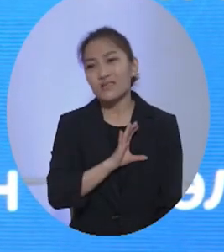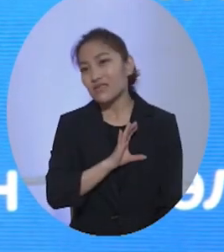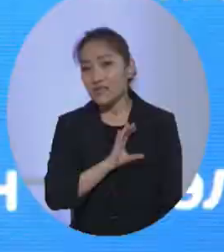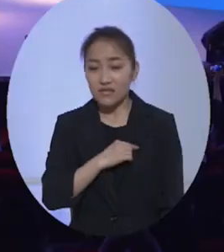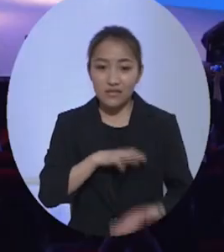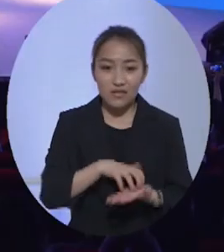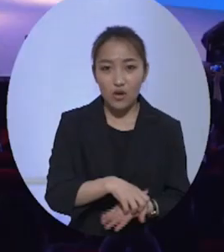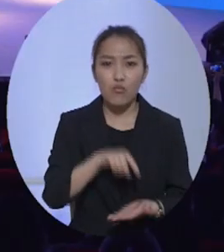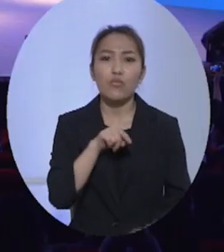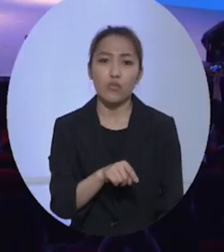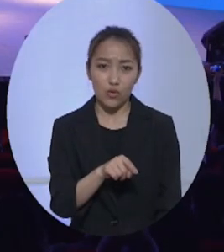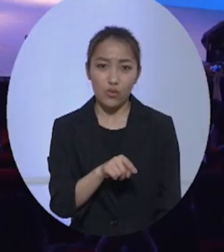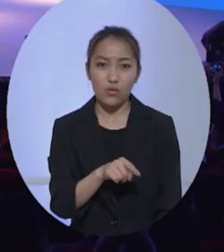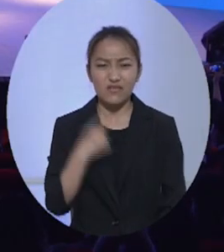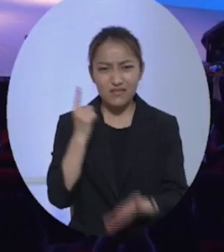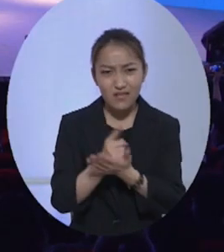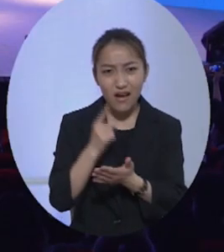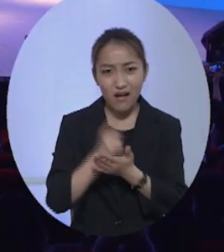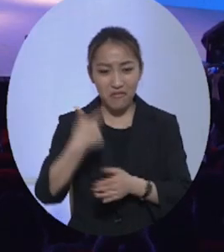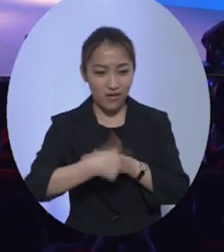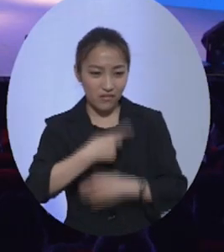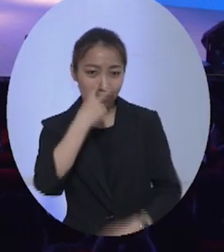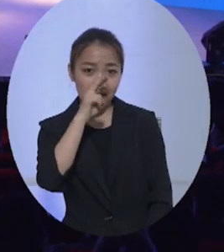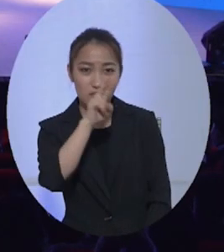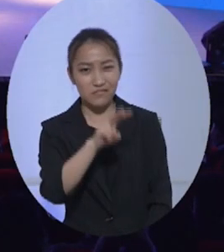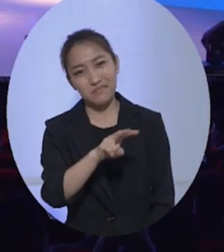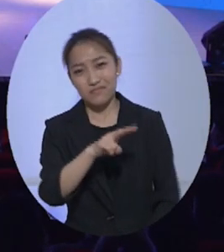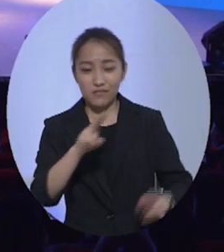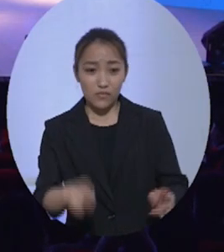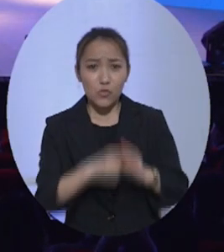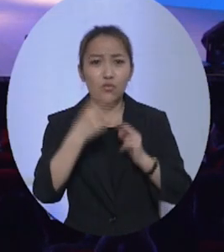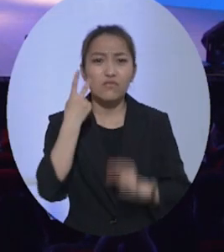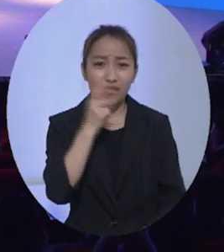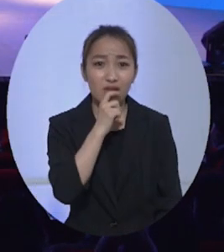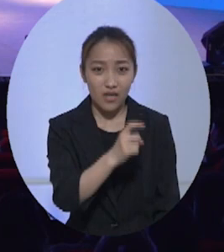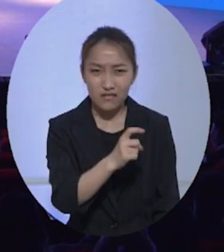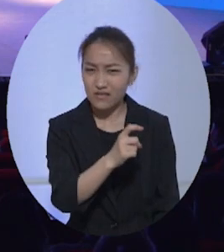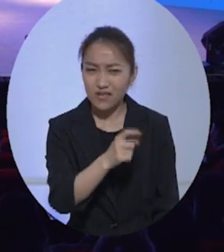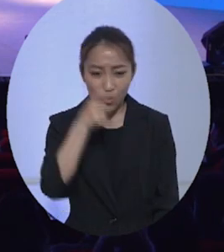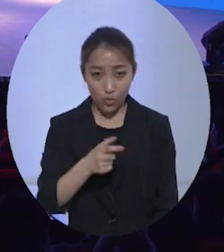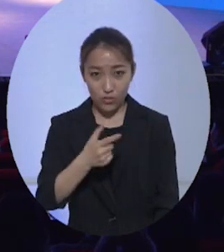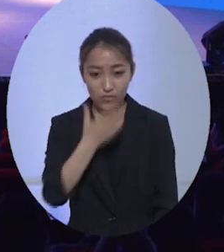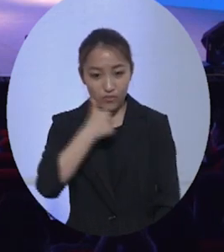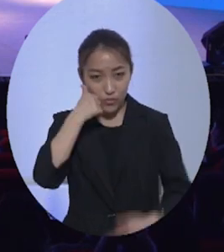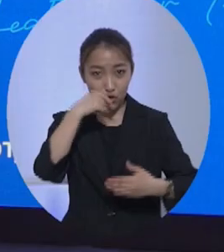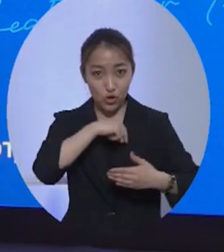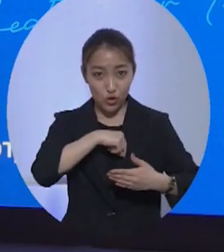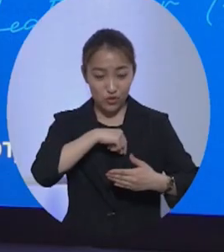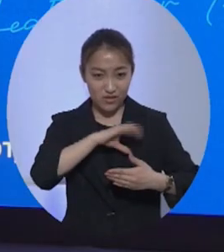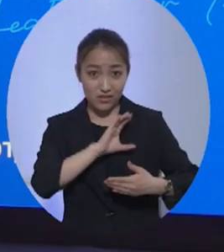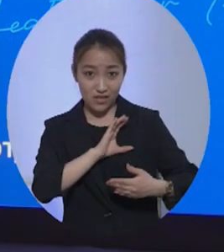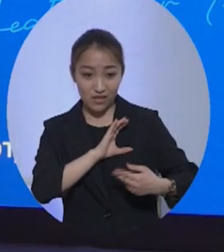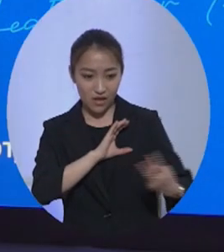За тэгэд дандаа гаднаас нь харж дүгнэ хүнийг. Тийм учраас хүний дотоод ахуй сэтгэл зүйг нь анзаарах